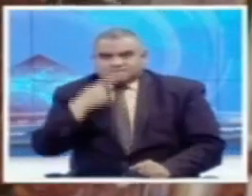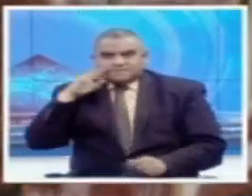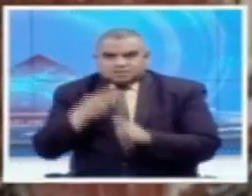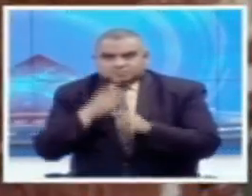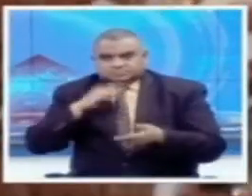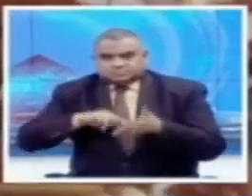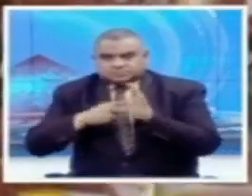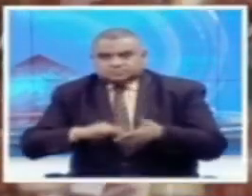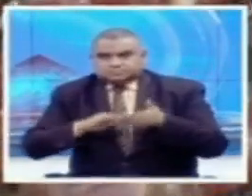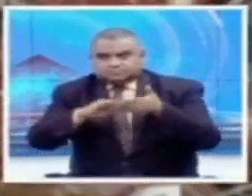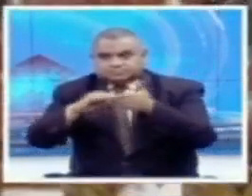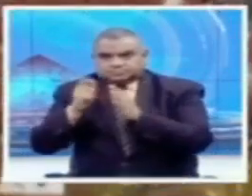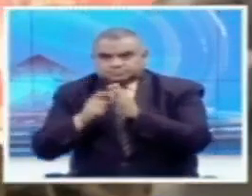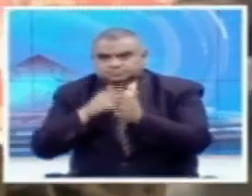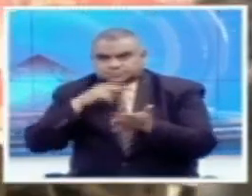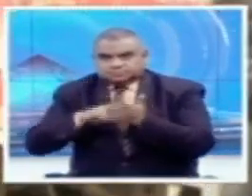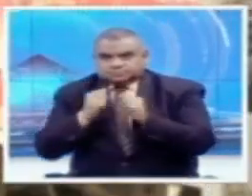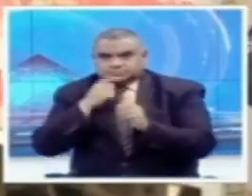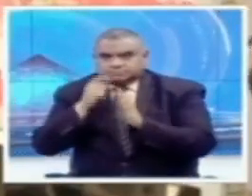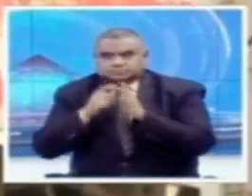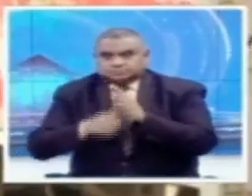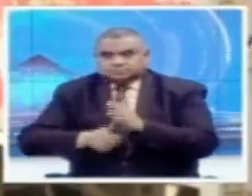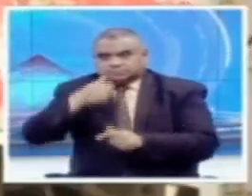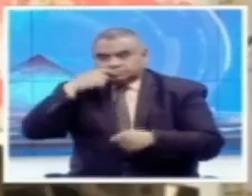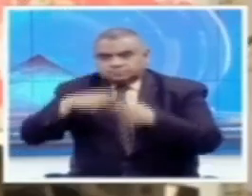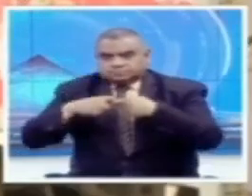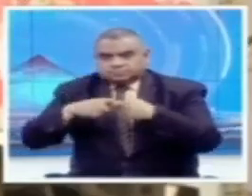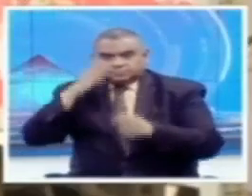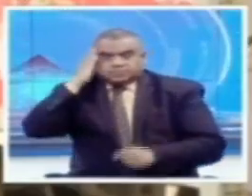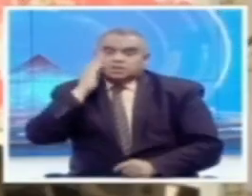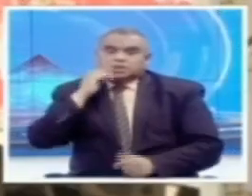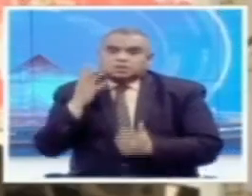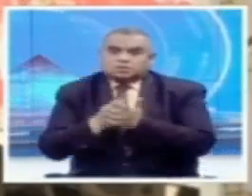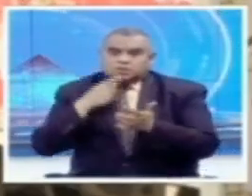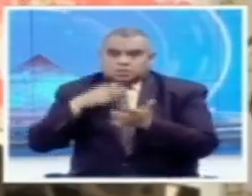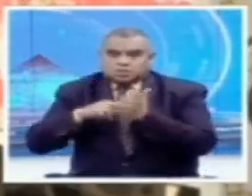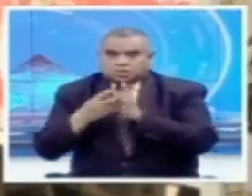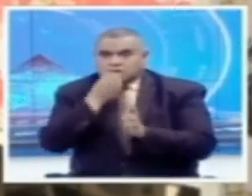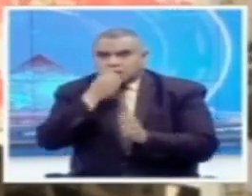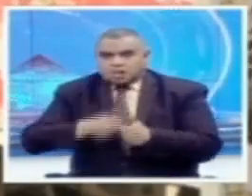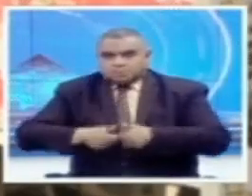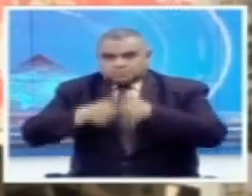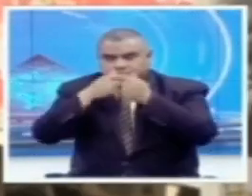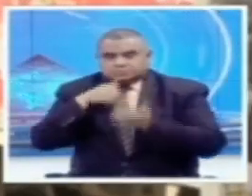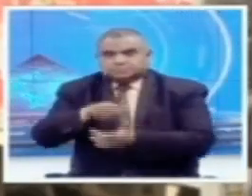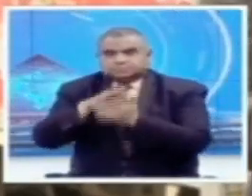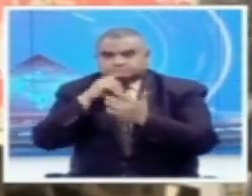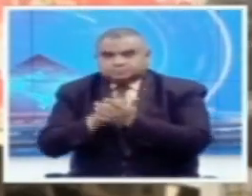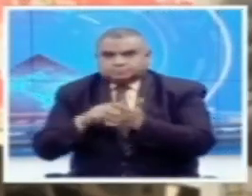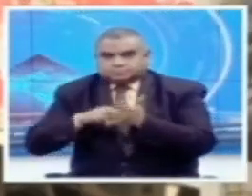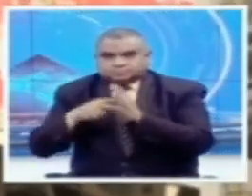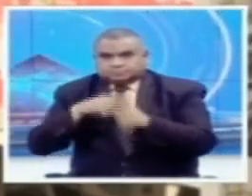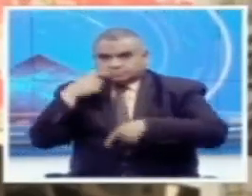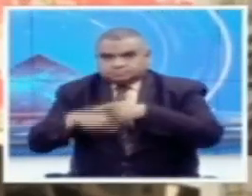بعدا آخر من التوفير. فهنا يستطيع المواطن أن يختار من بين تلك السلع، خاصة وإن التخفيضات بها تصل